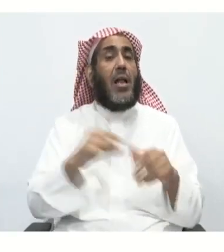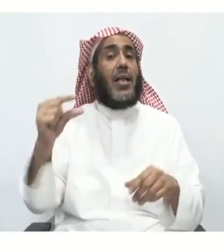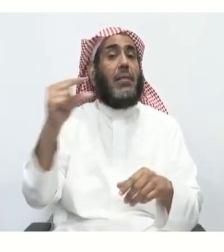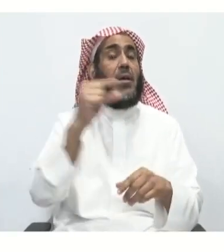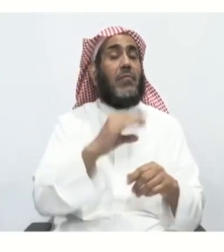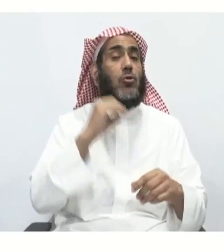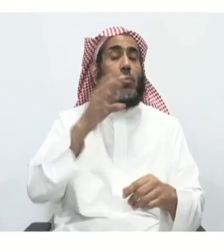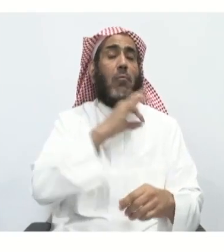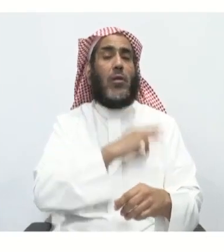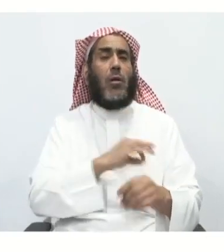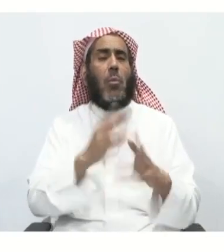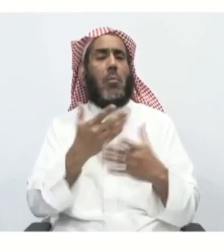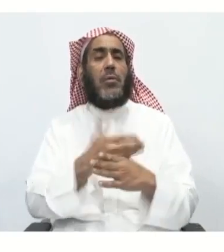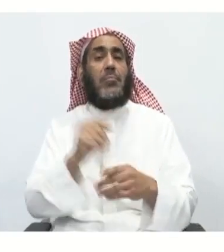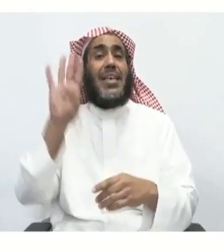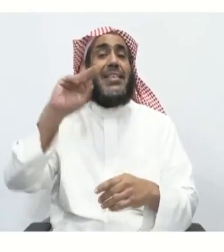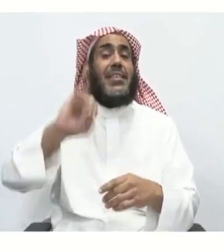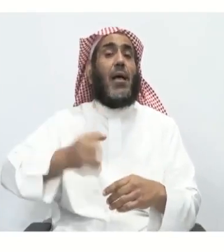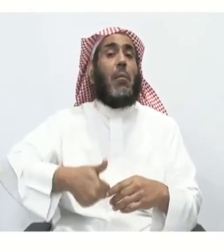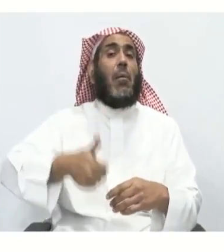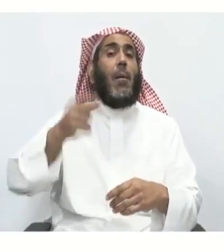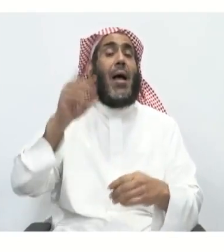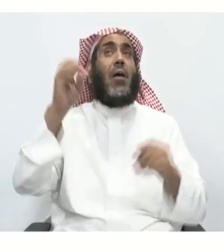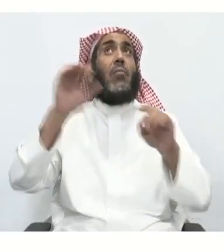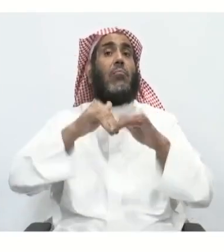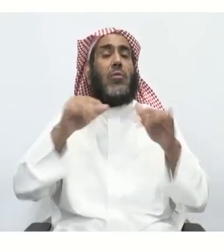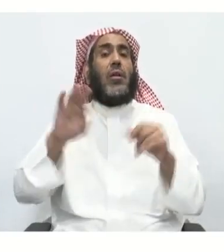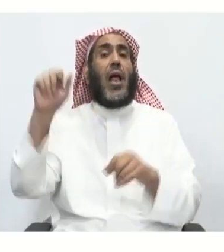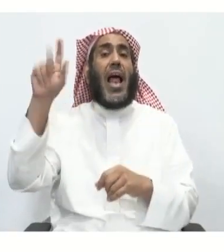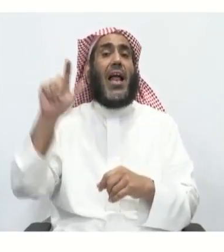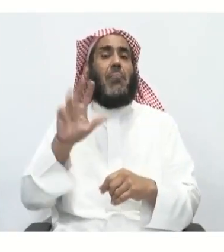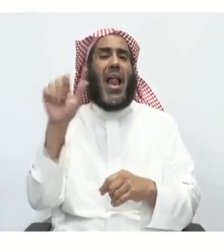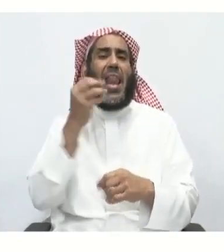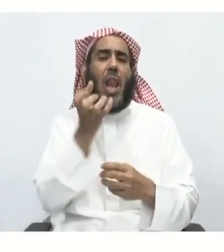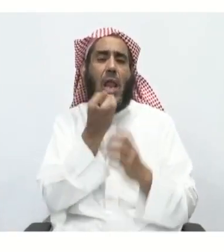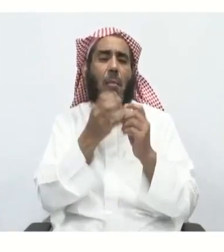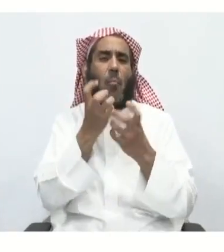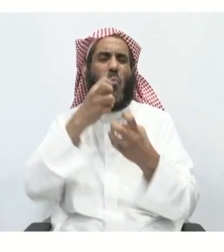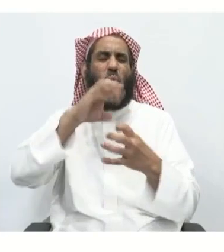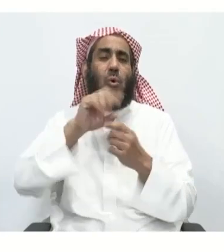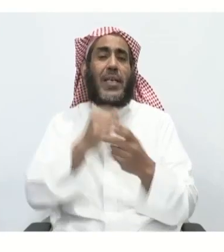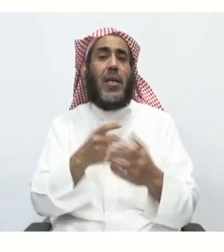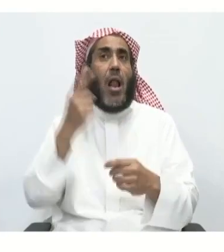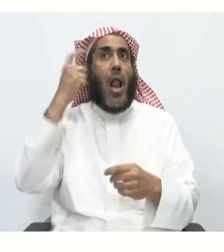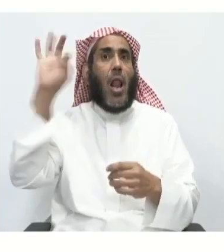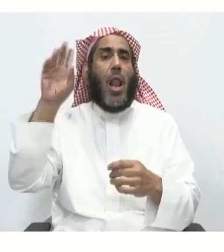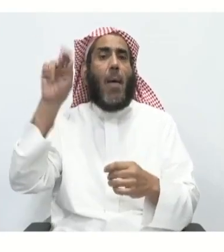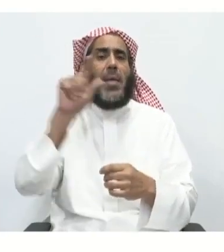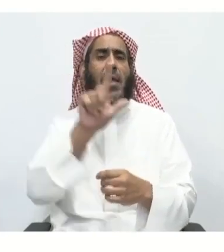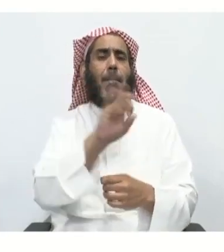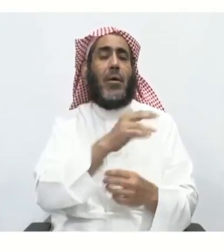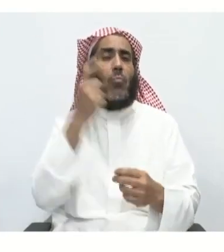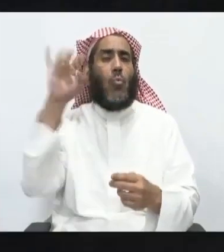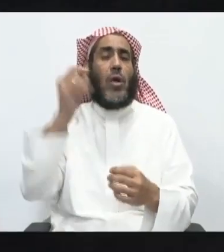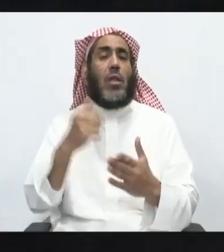الاثيه في جمله مفيده وبين ما حدث سماء ضع حرف جر الليمون ضع حرف جر اللبيب الاملاء هنا يريد